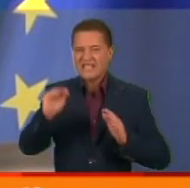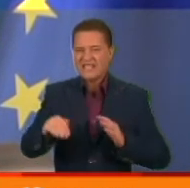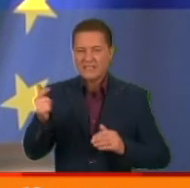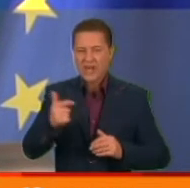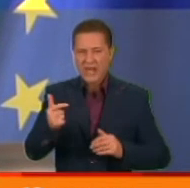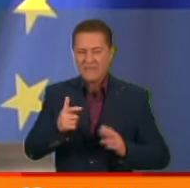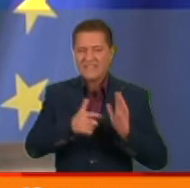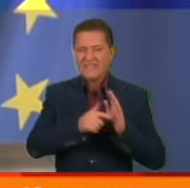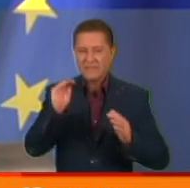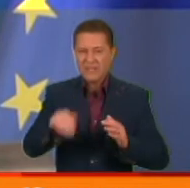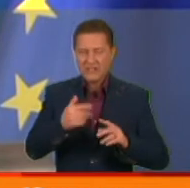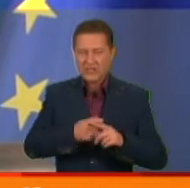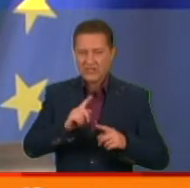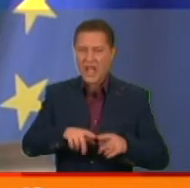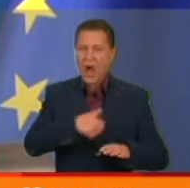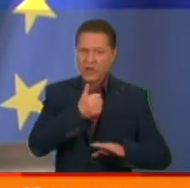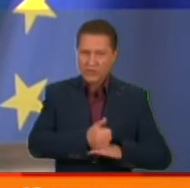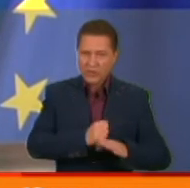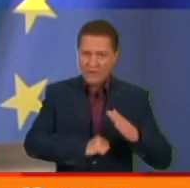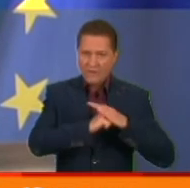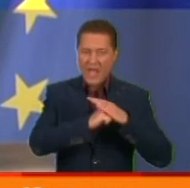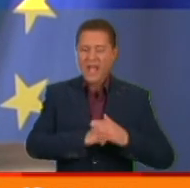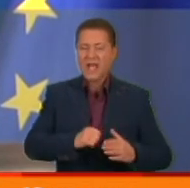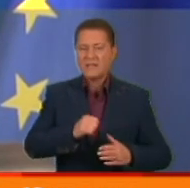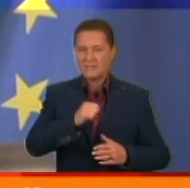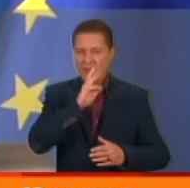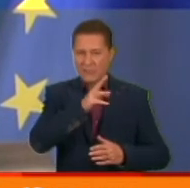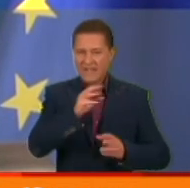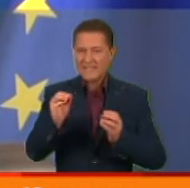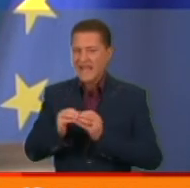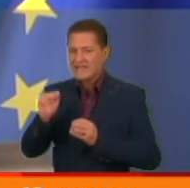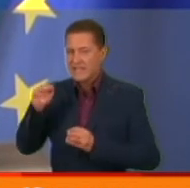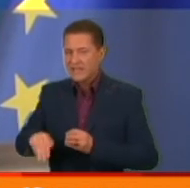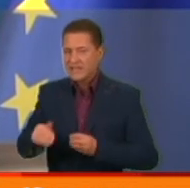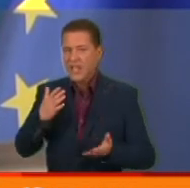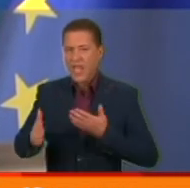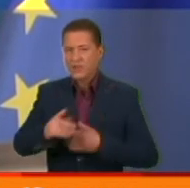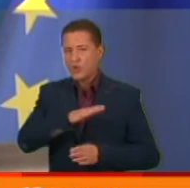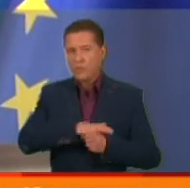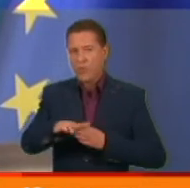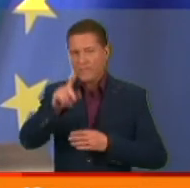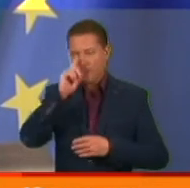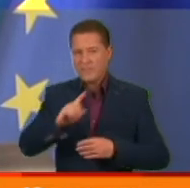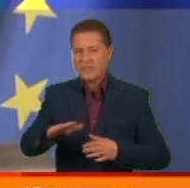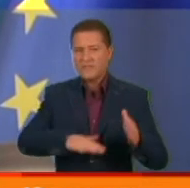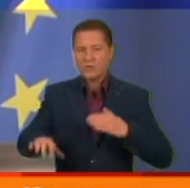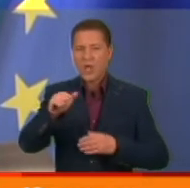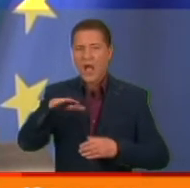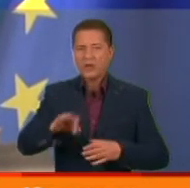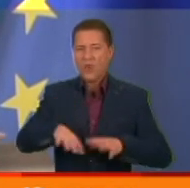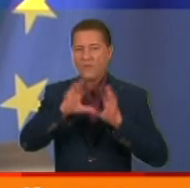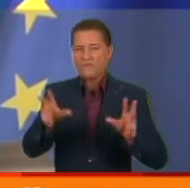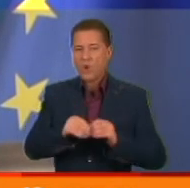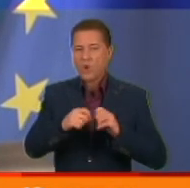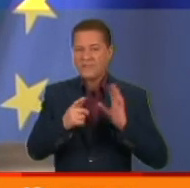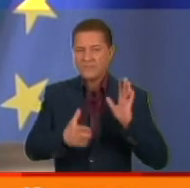основні розміри грошового забезпечення. 10 тисяч, якщо він повний місяць перебував в зоні АТО. Ітого 17. Крім того, якщо